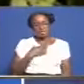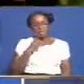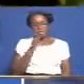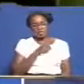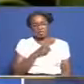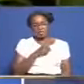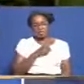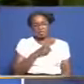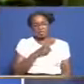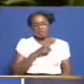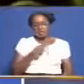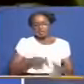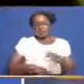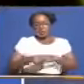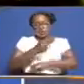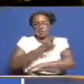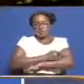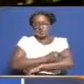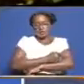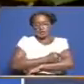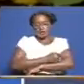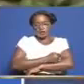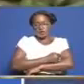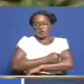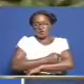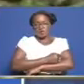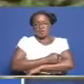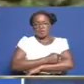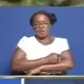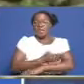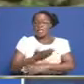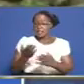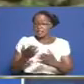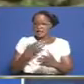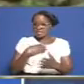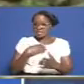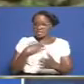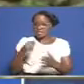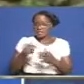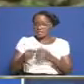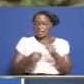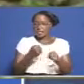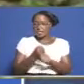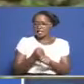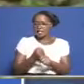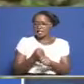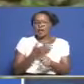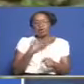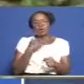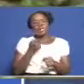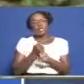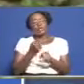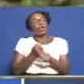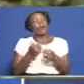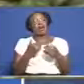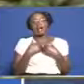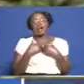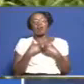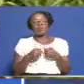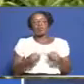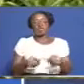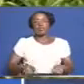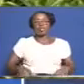ya Kiptilit anatarajiwa kustaafu mwezi Juni mwaka huu. Nilikuwa nataka nikuwe na kazi ya kufanya, kujiendeleza maisha yangu after